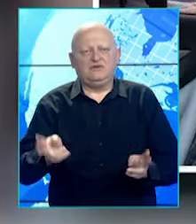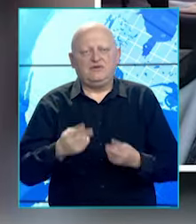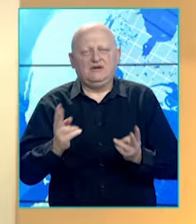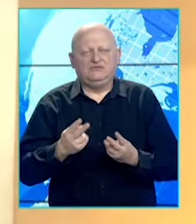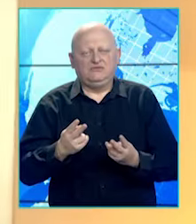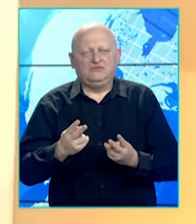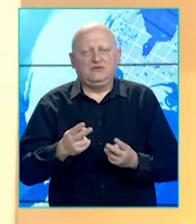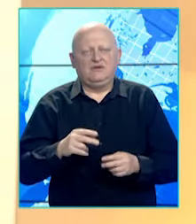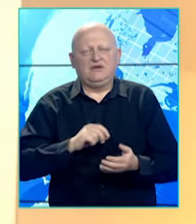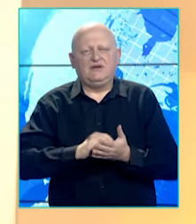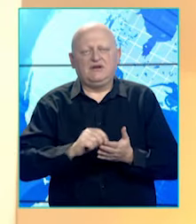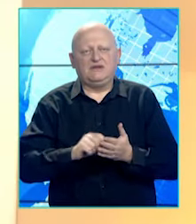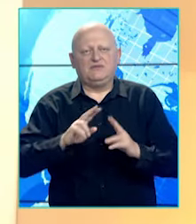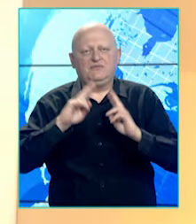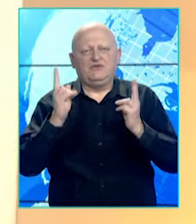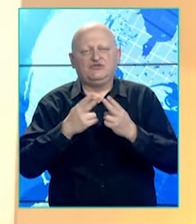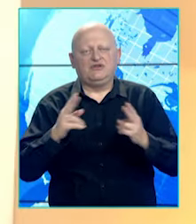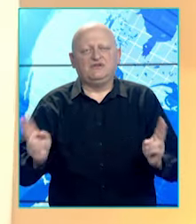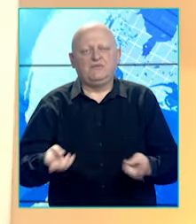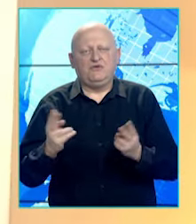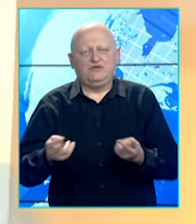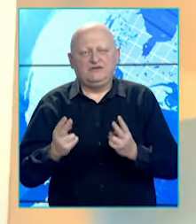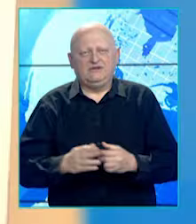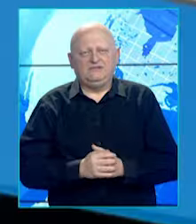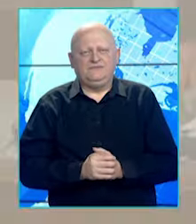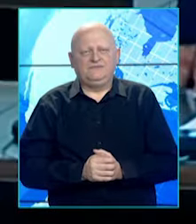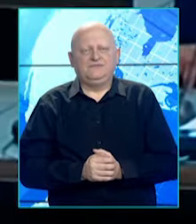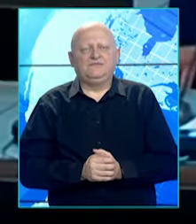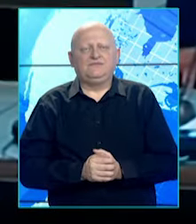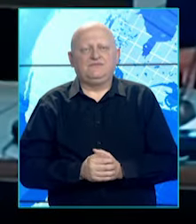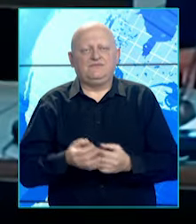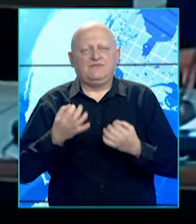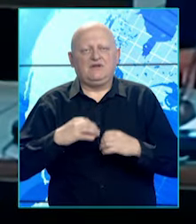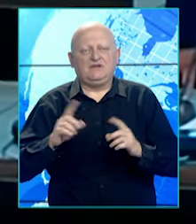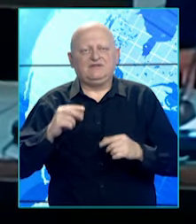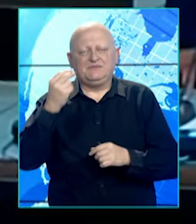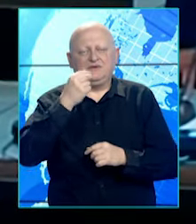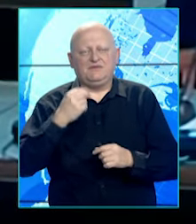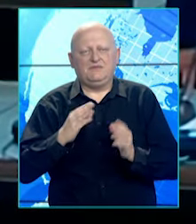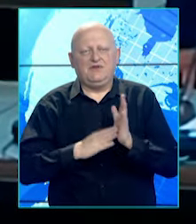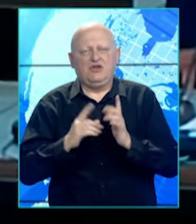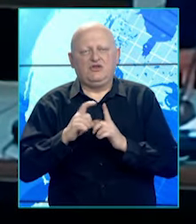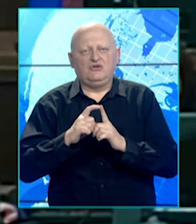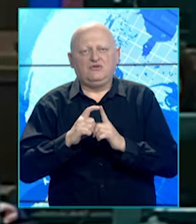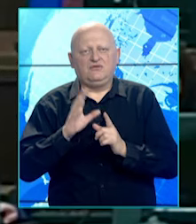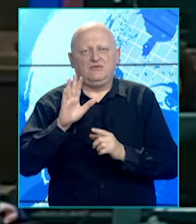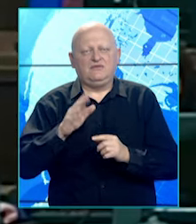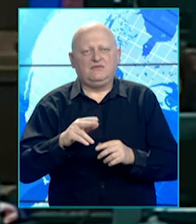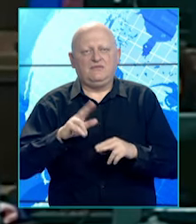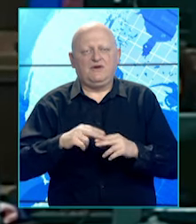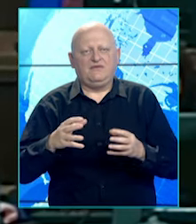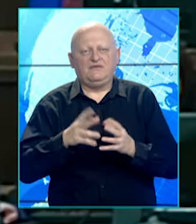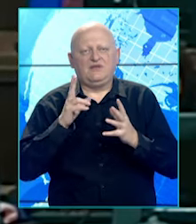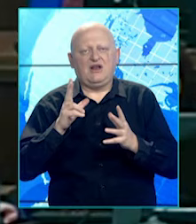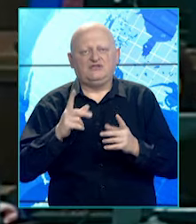traje potraga, a raspisana je međunarodna potjernica. Predsjednik Republike Srpske Milorad Dodik i njegov pravni